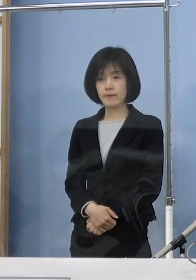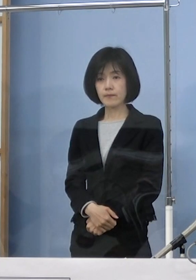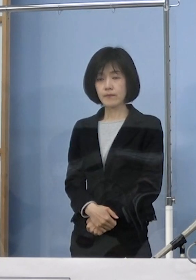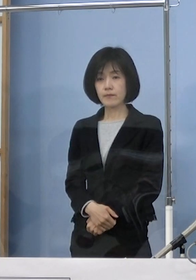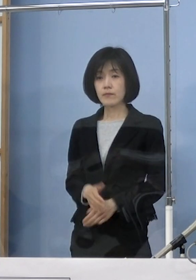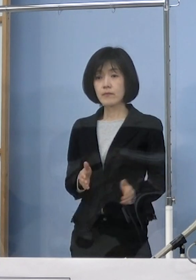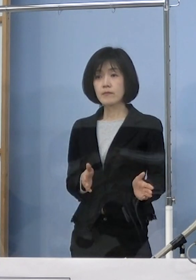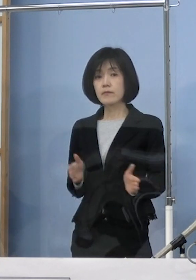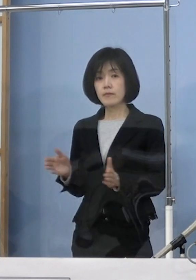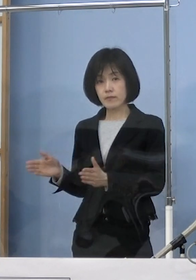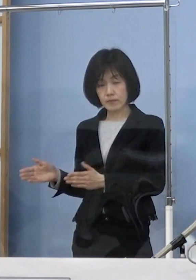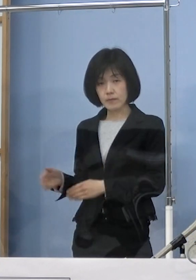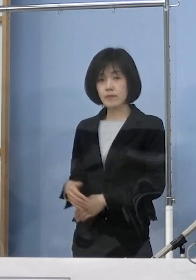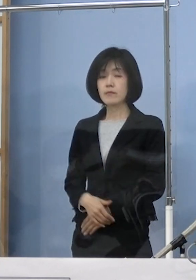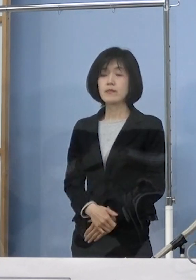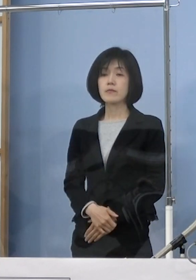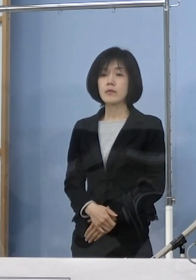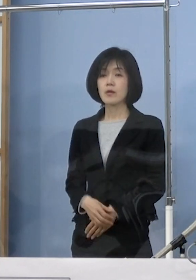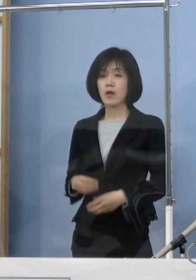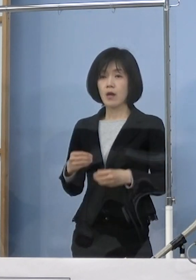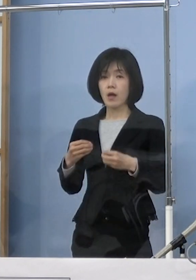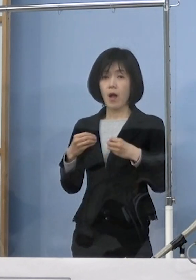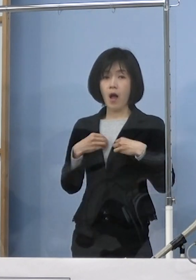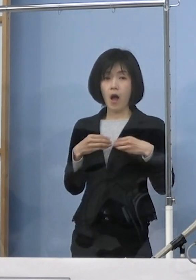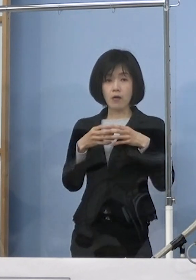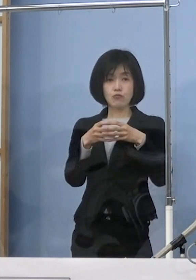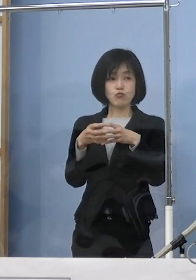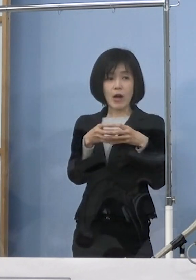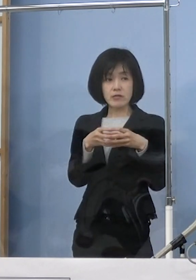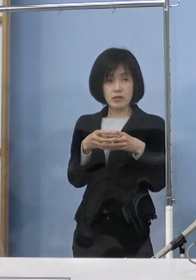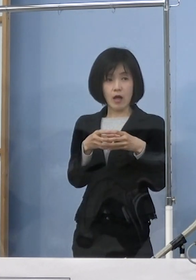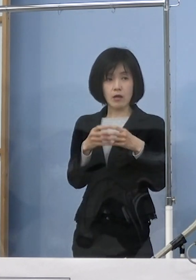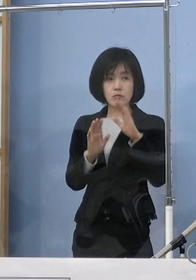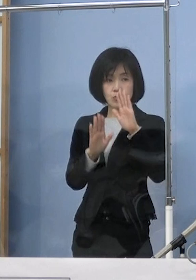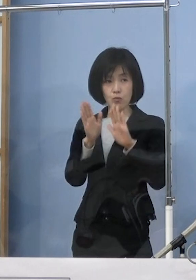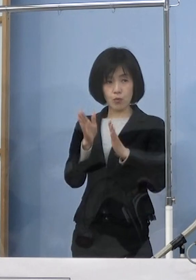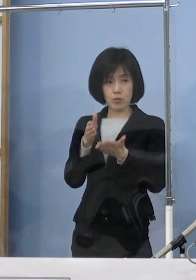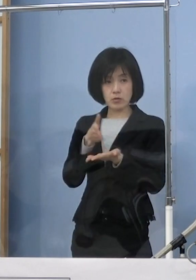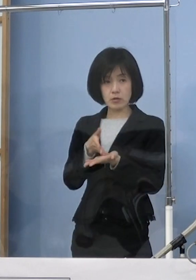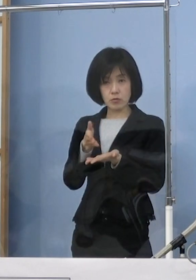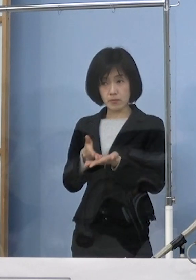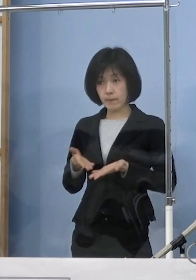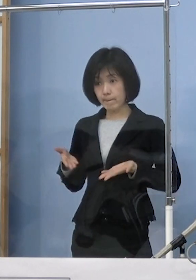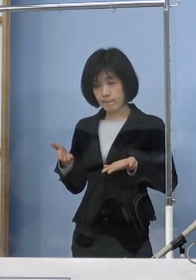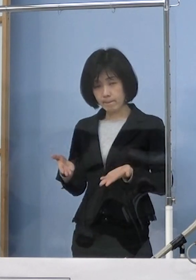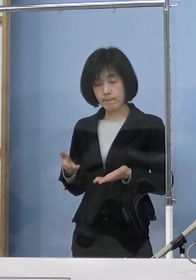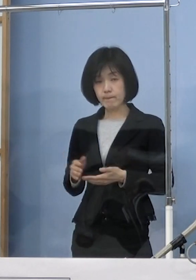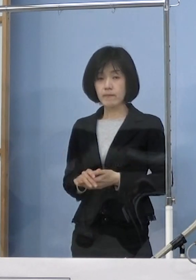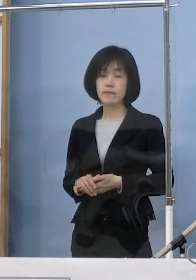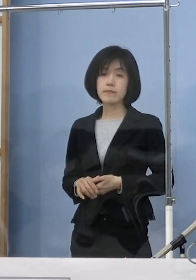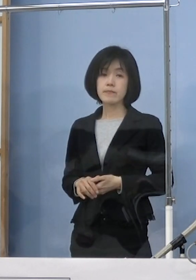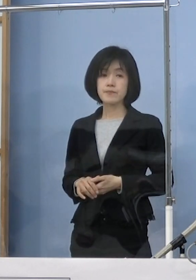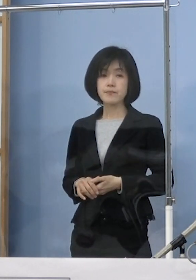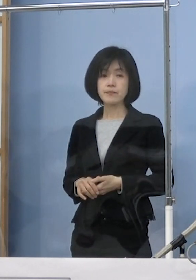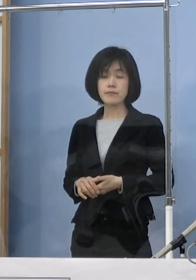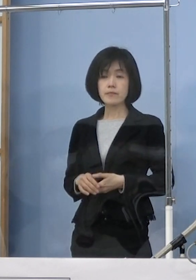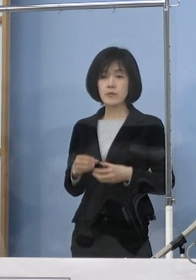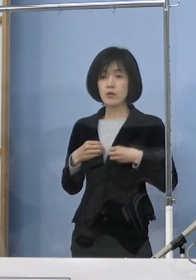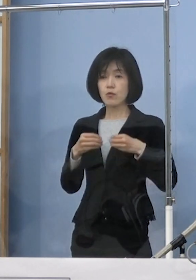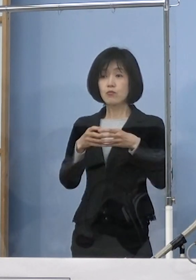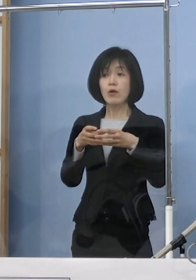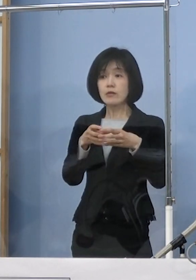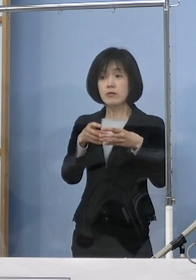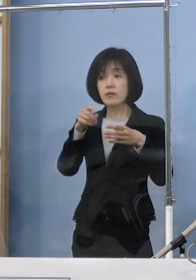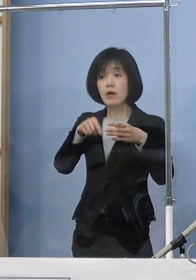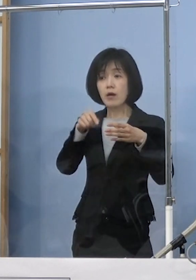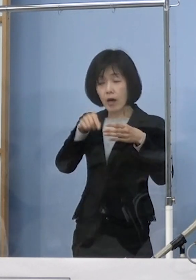それでは次に今度はクラスターの状況についてお話を申し上げてまいります。すでに発表したクラスター